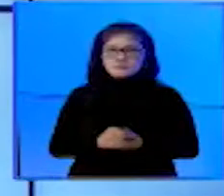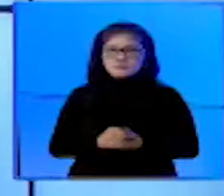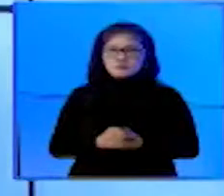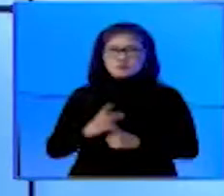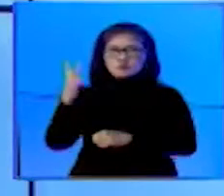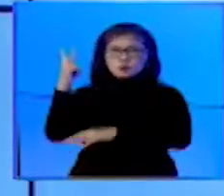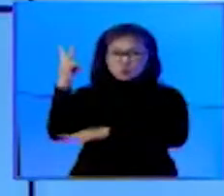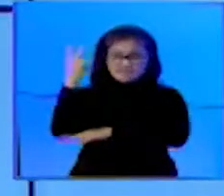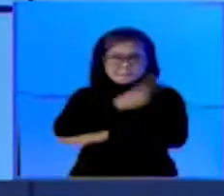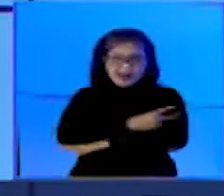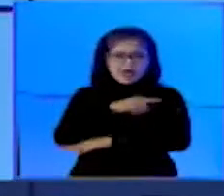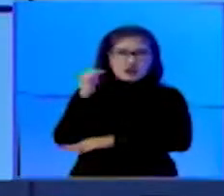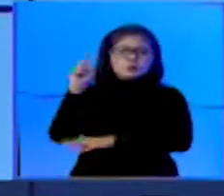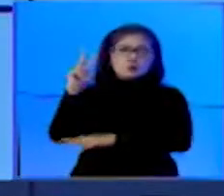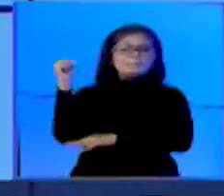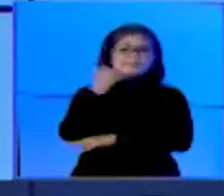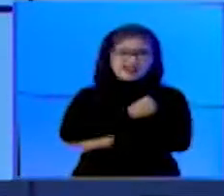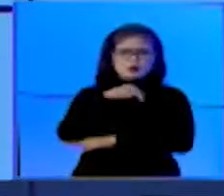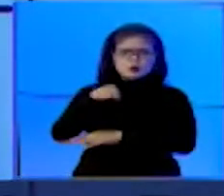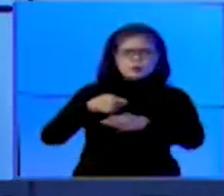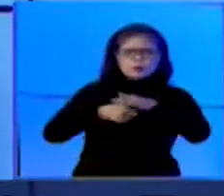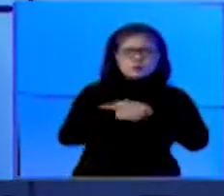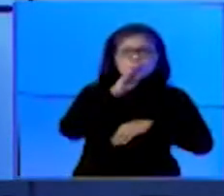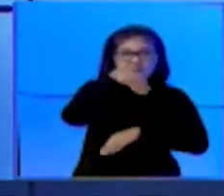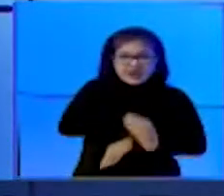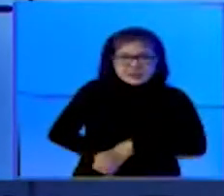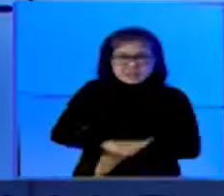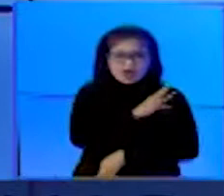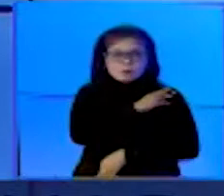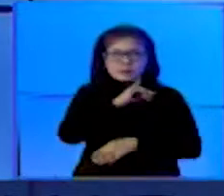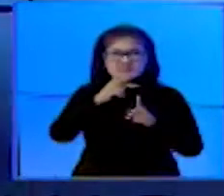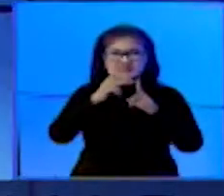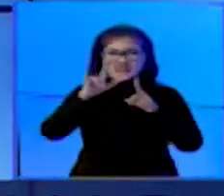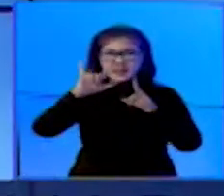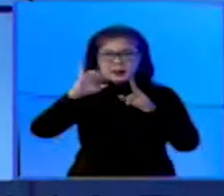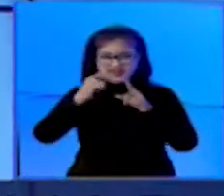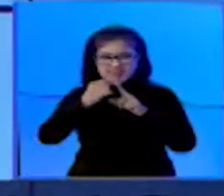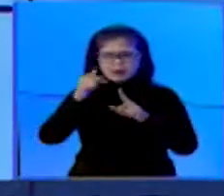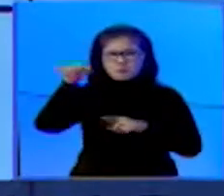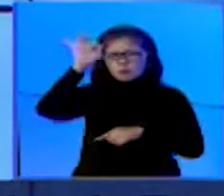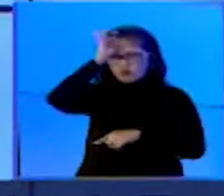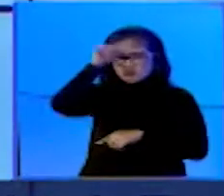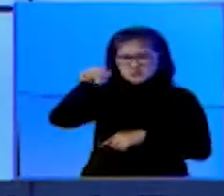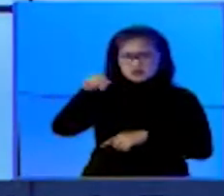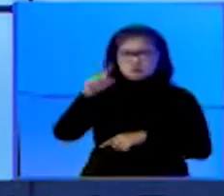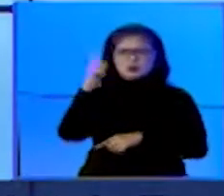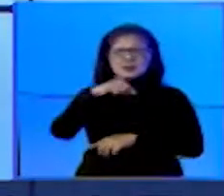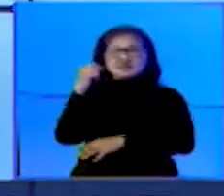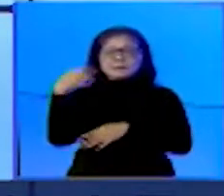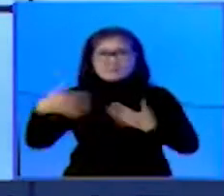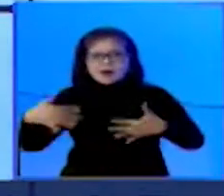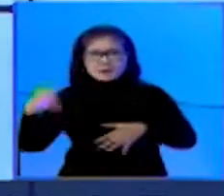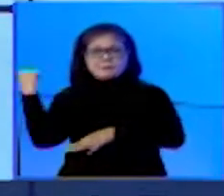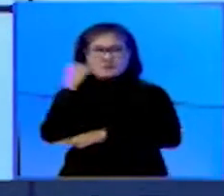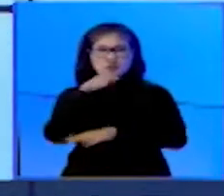Dua pelaku pembunuhan gajah liar di Kabupaten Indragiri Hulu Riau ditangkap polisi dan dari tangan pelaku disita pasang gading